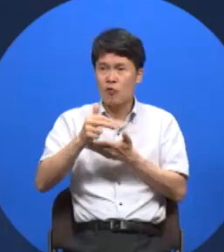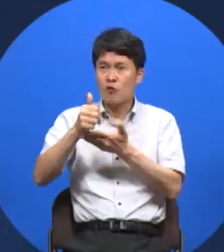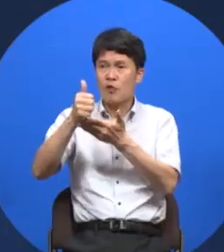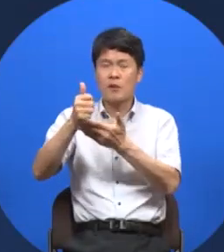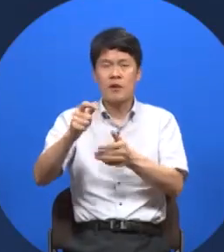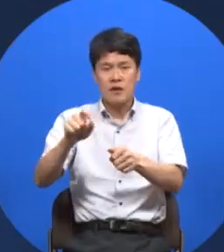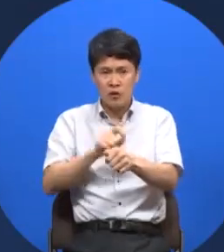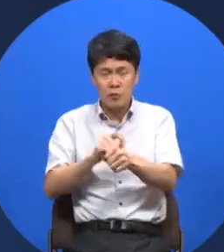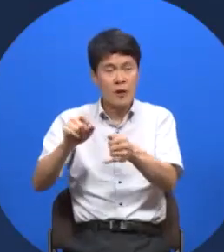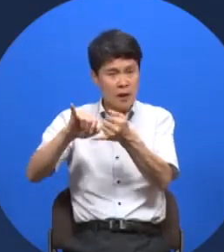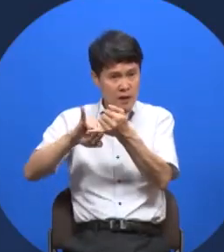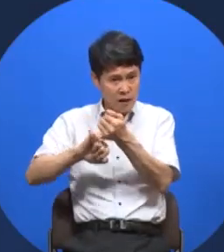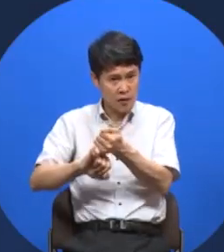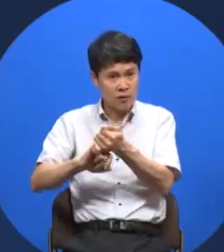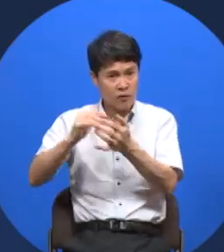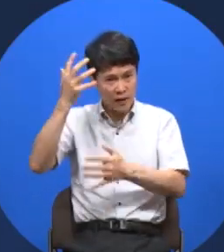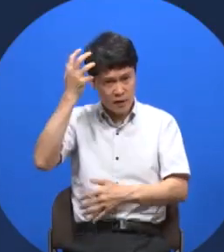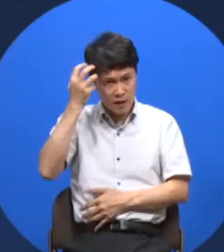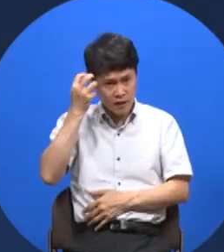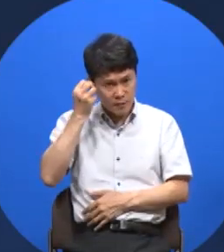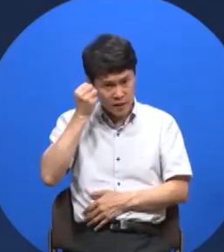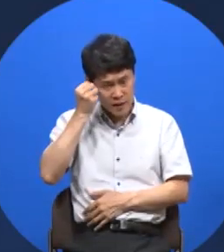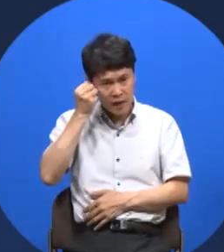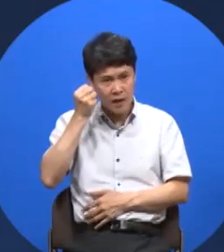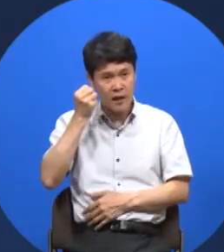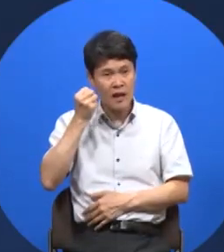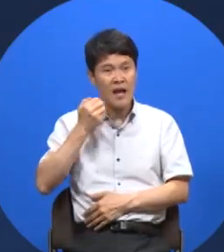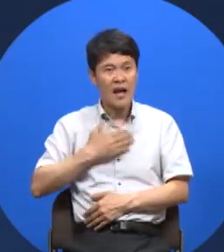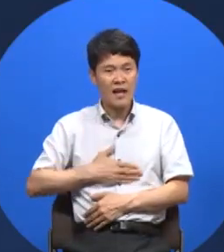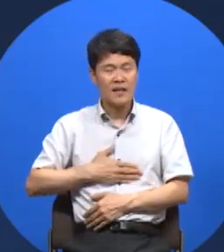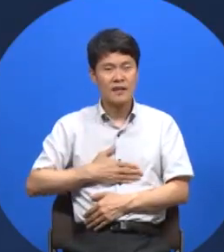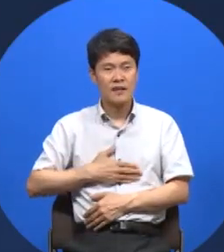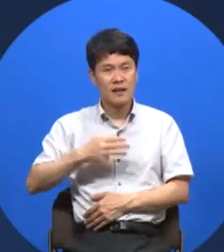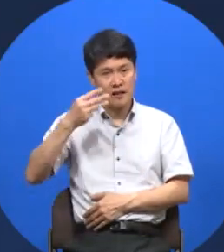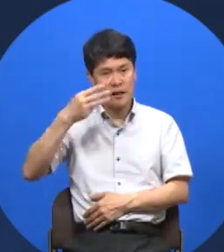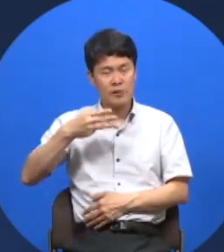아주 특별한 약속을 우리는 기억합니다. 우리가 잘 아는 예레미야